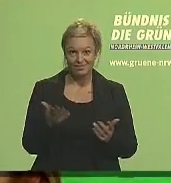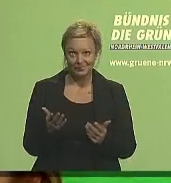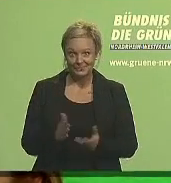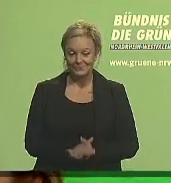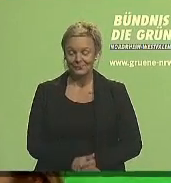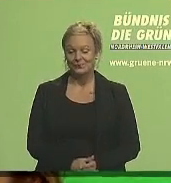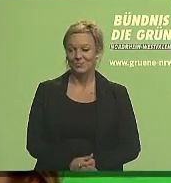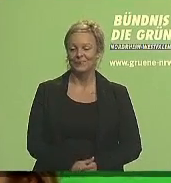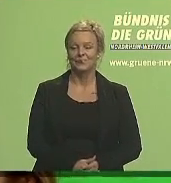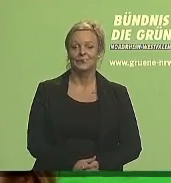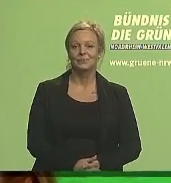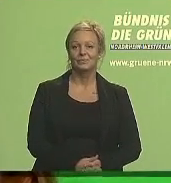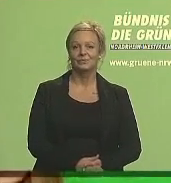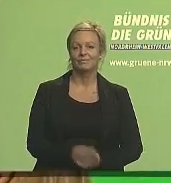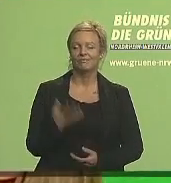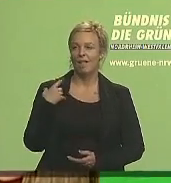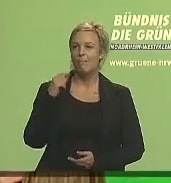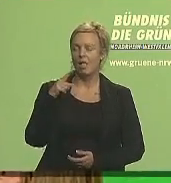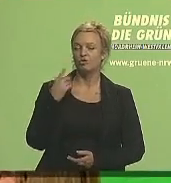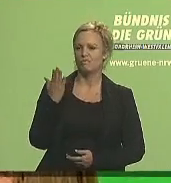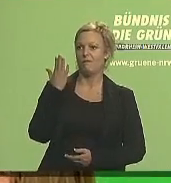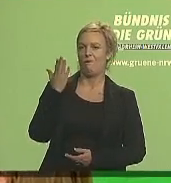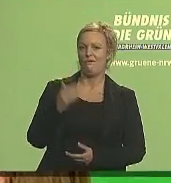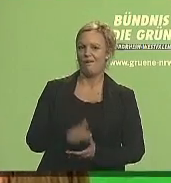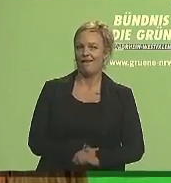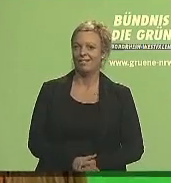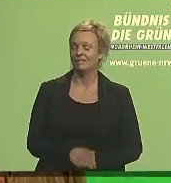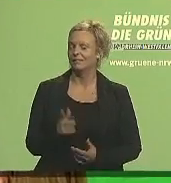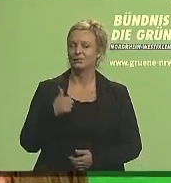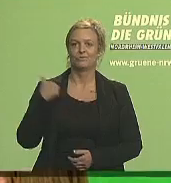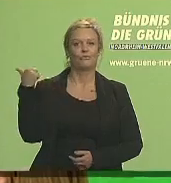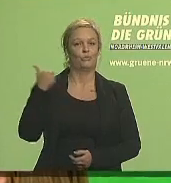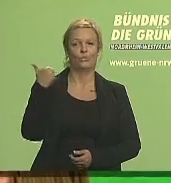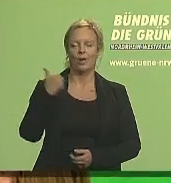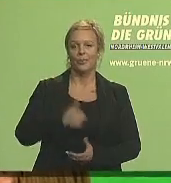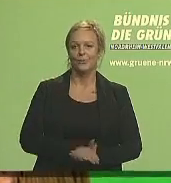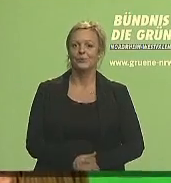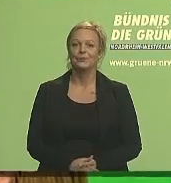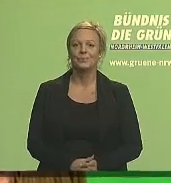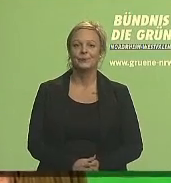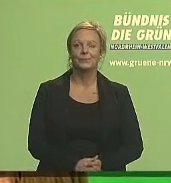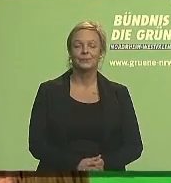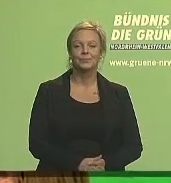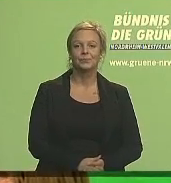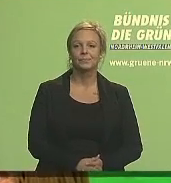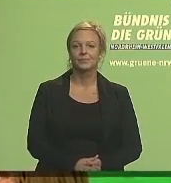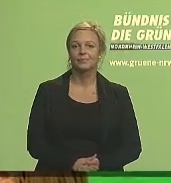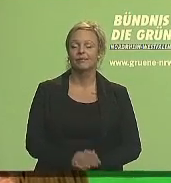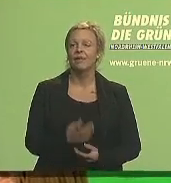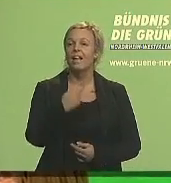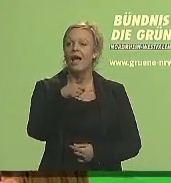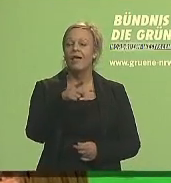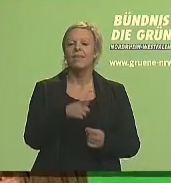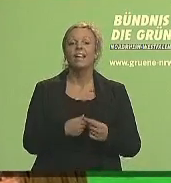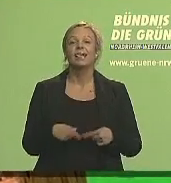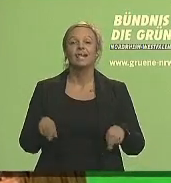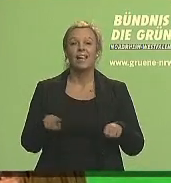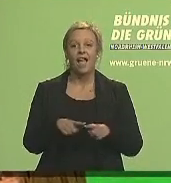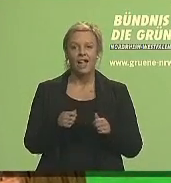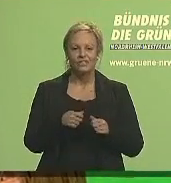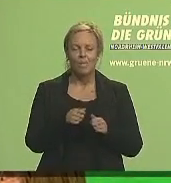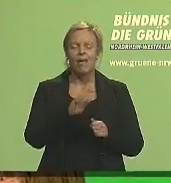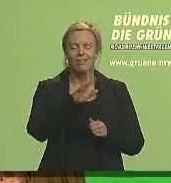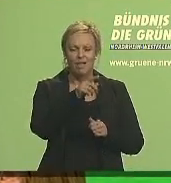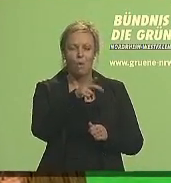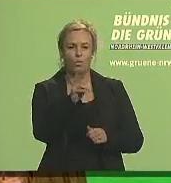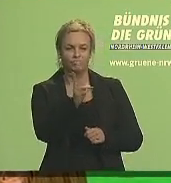waren wir auch schon mal vorher darauf aufmerksam geworden und das ist wirklich herausragend. Das Ganze machen zwar auch andere Kreisverbände, aber so wie